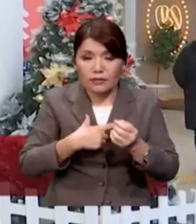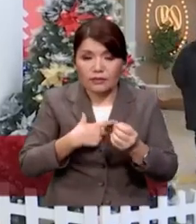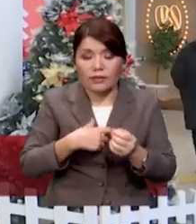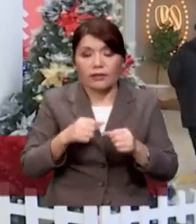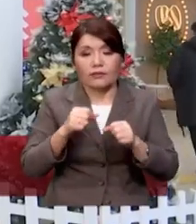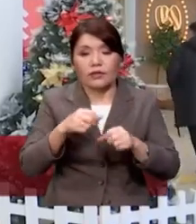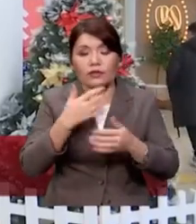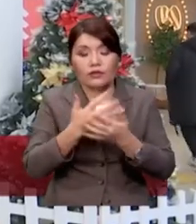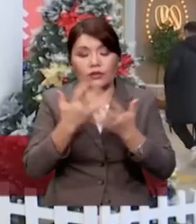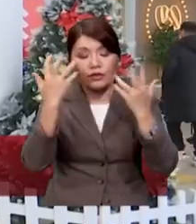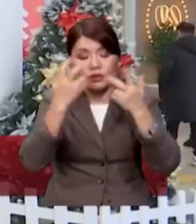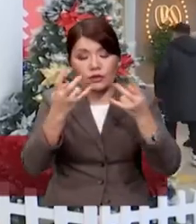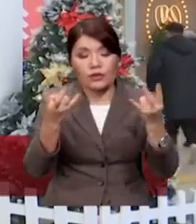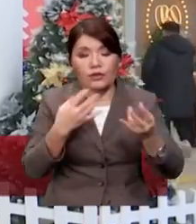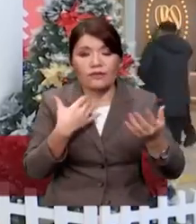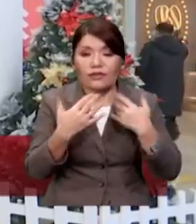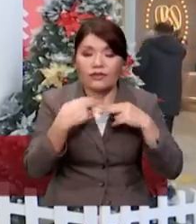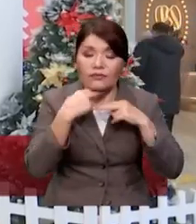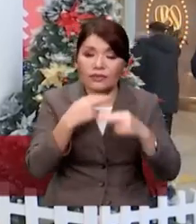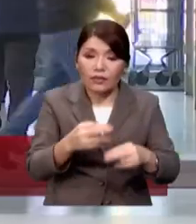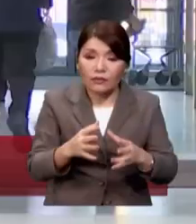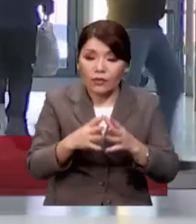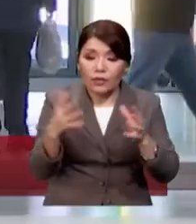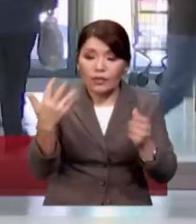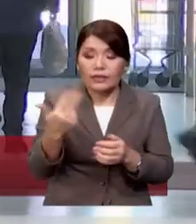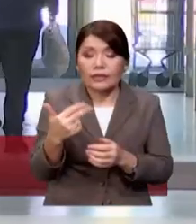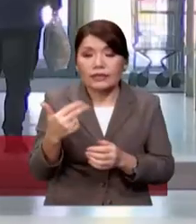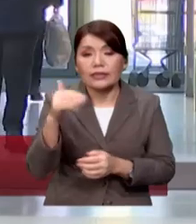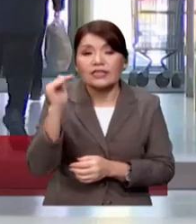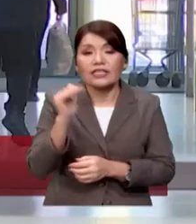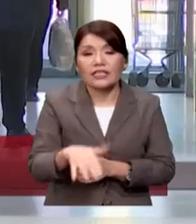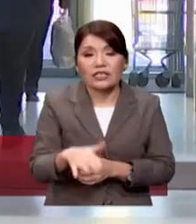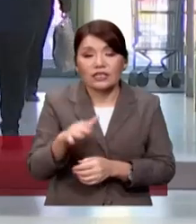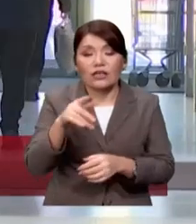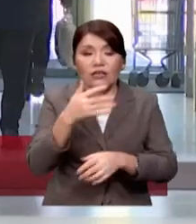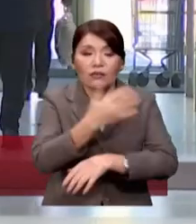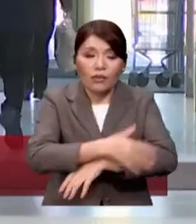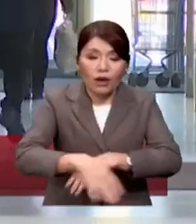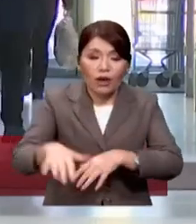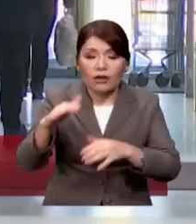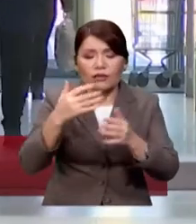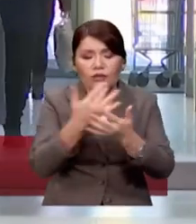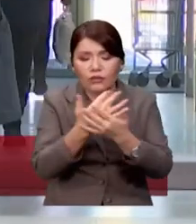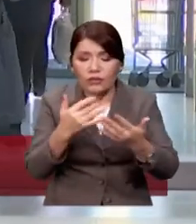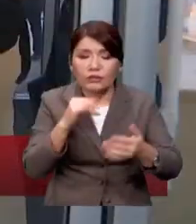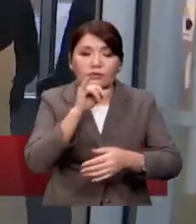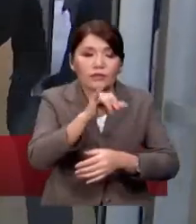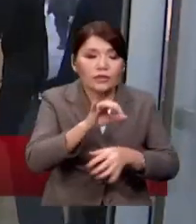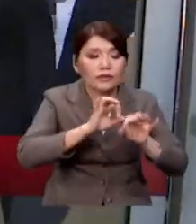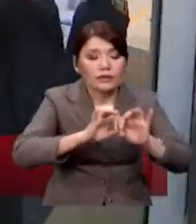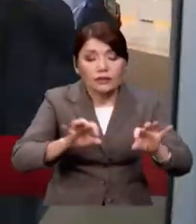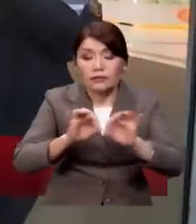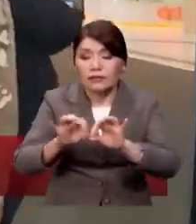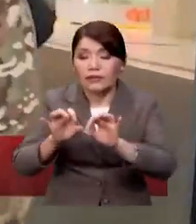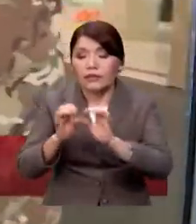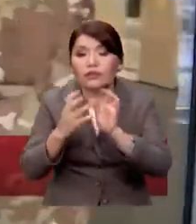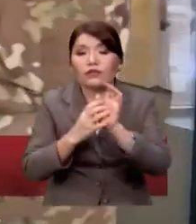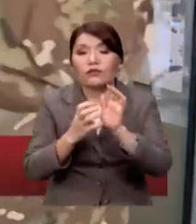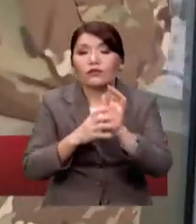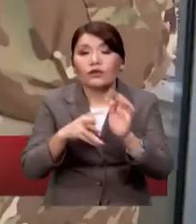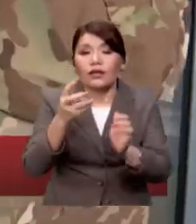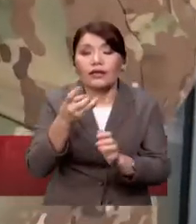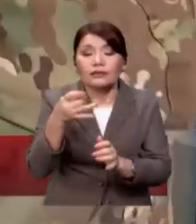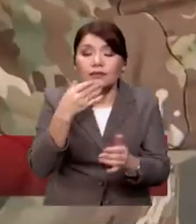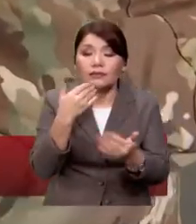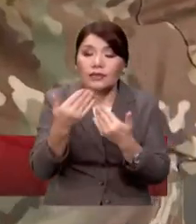В целом, на сегодняшний день уже проведено более 30 тысяч подворовых обходов и организовано почти 900 лекций и бесед